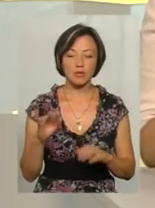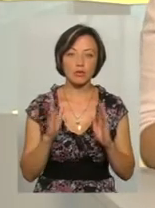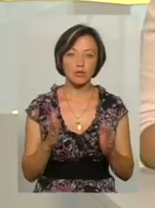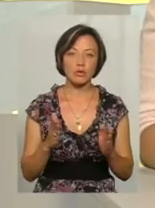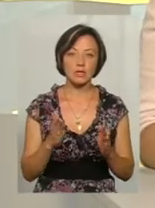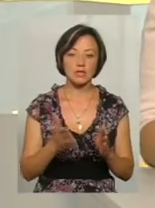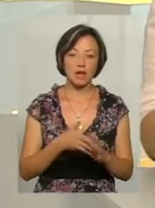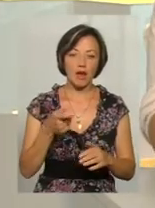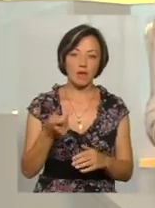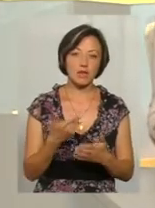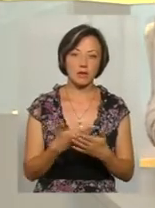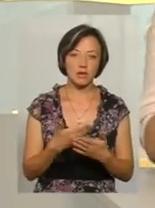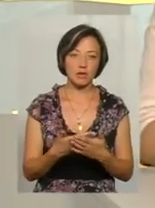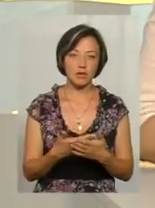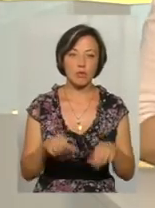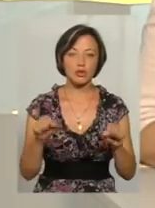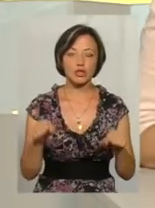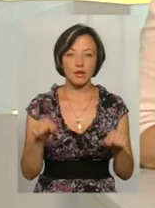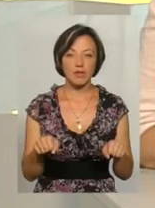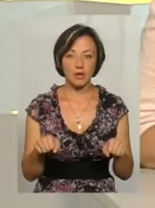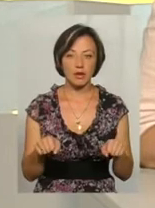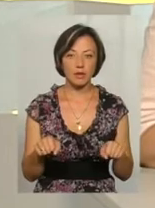будуть заявлені там можливі